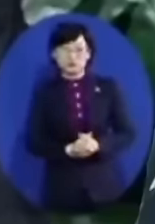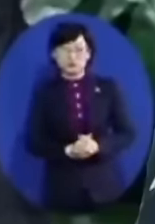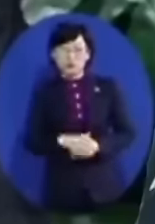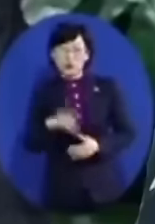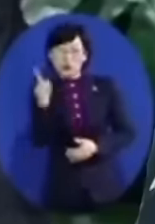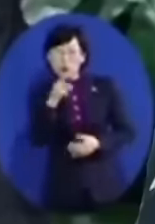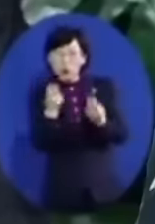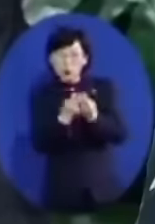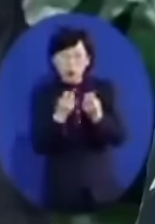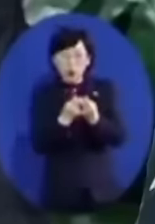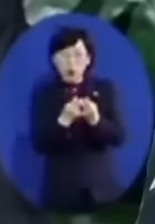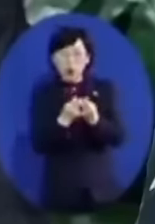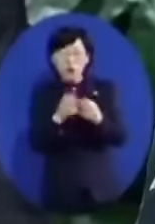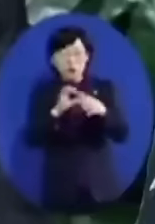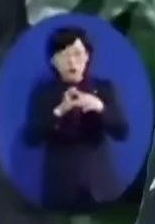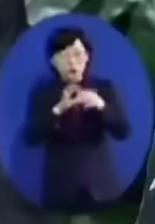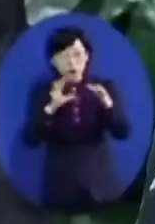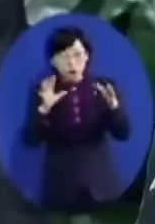어떻게 되었든지